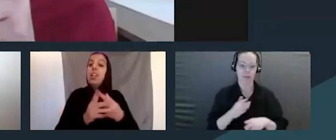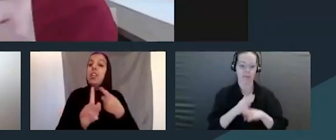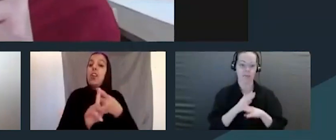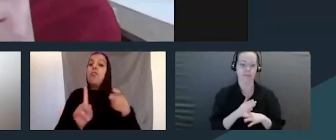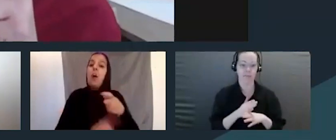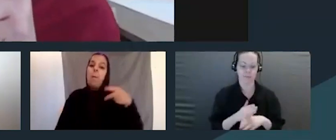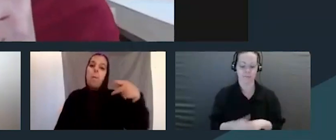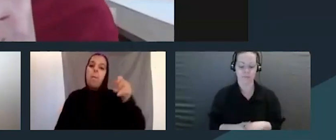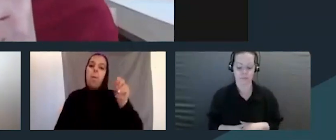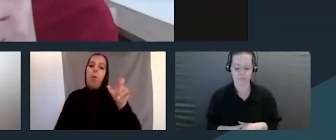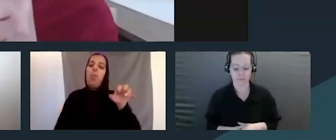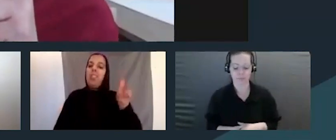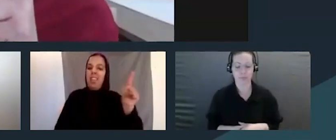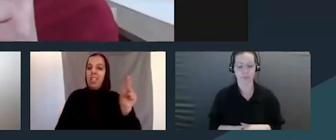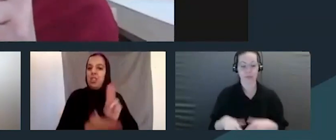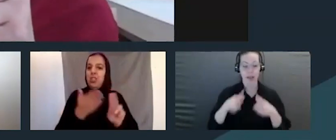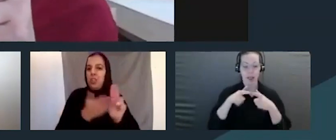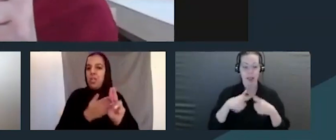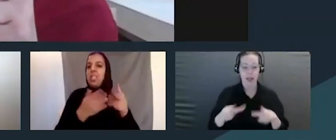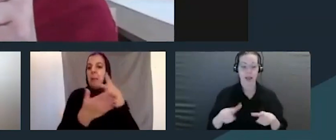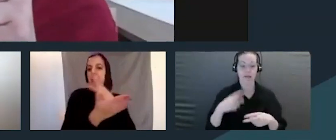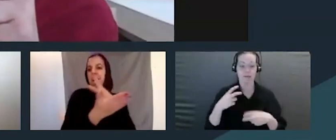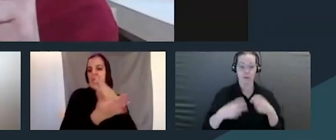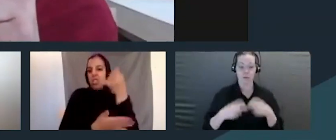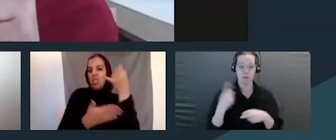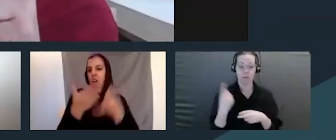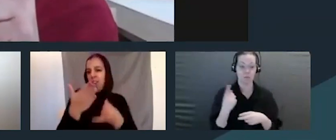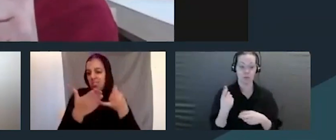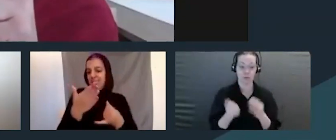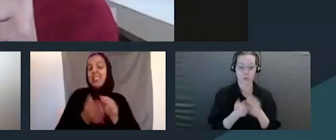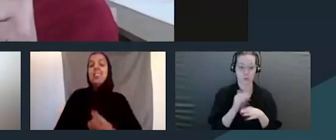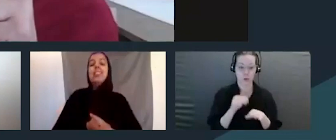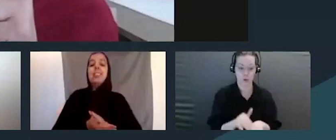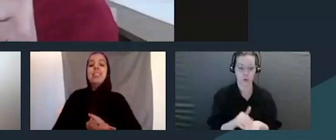Il a poursuivi ses études